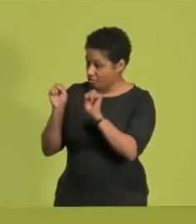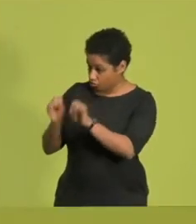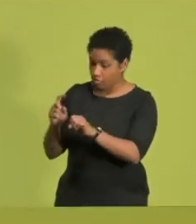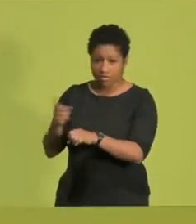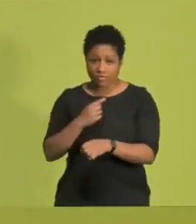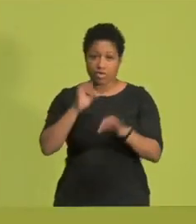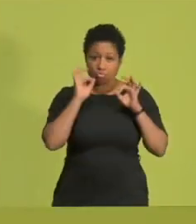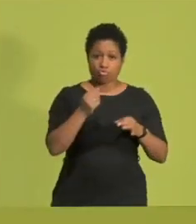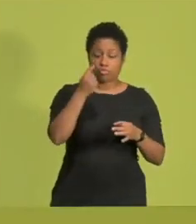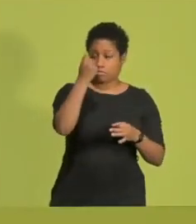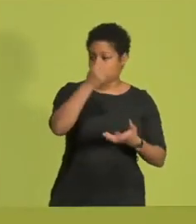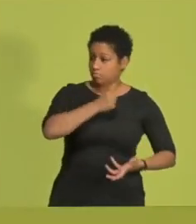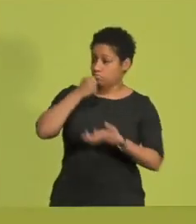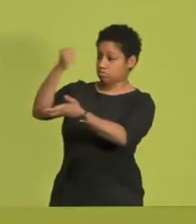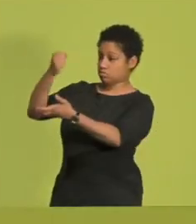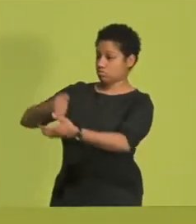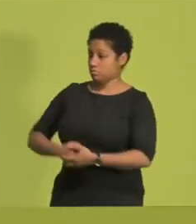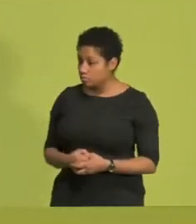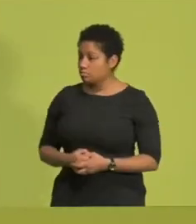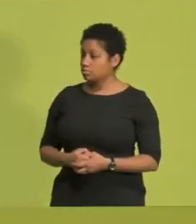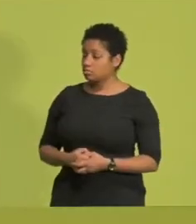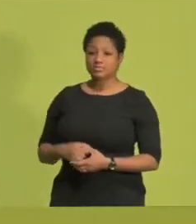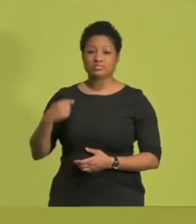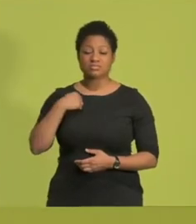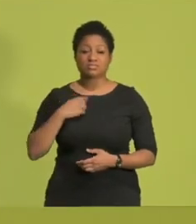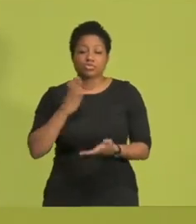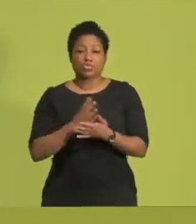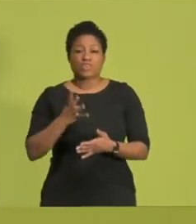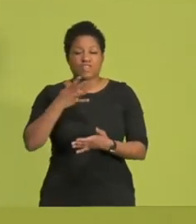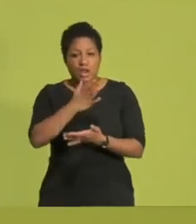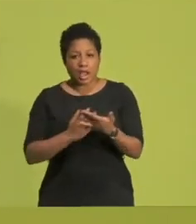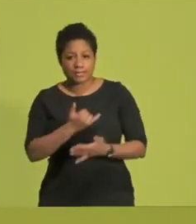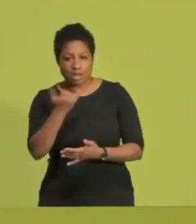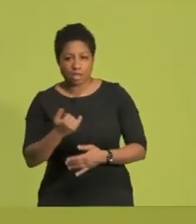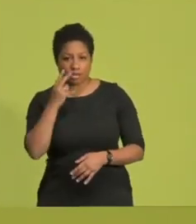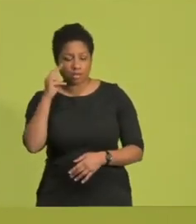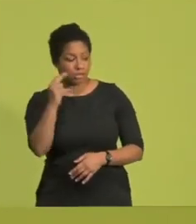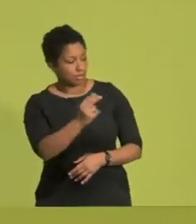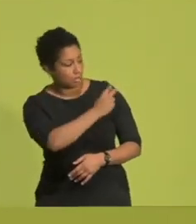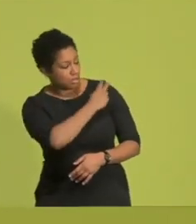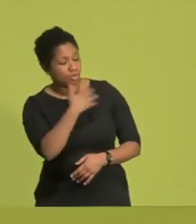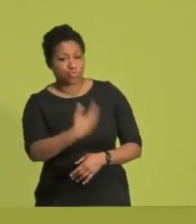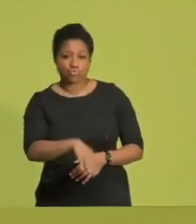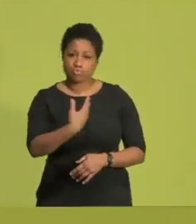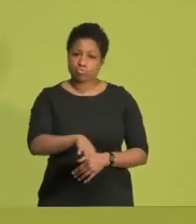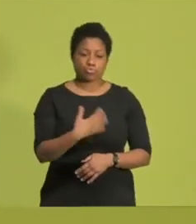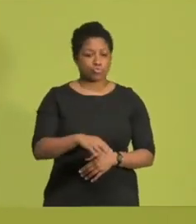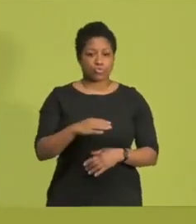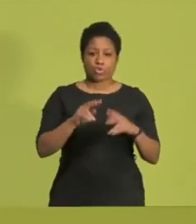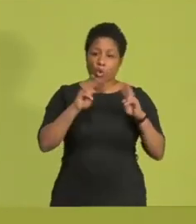mit fairen Preisen dafür. Liebe Freundinnen und Freunde, ich habe jetzt 4,5 Jahre lang mit angesehen, was diese Landesregierung im